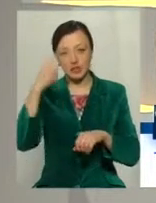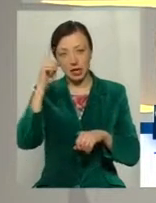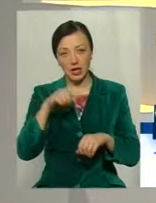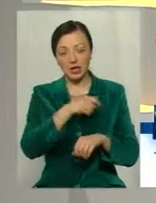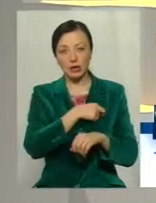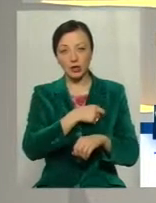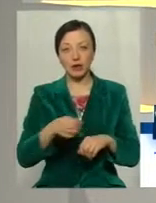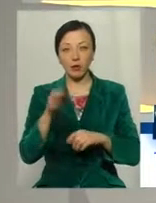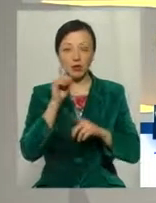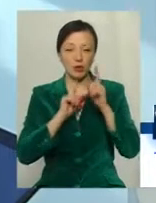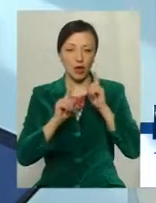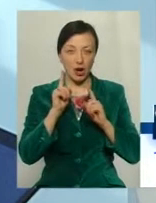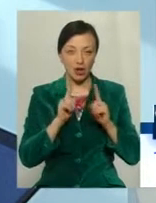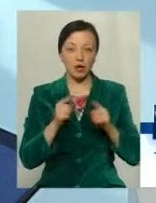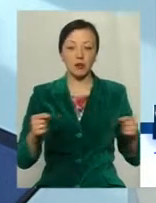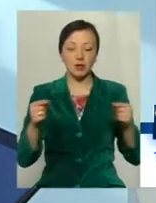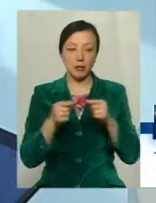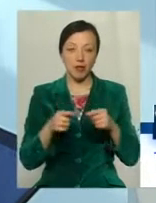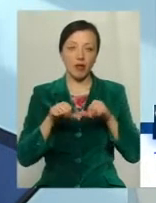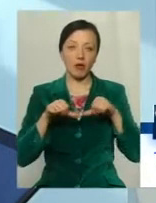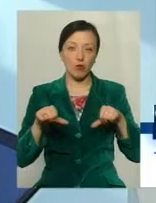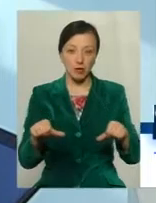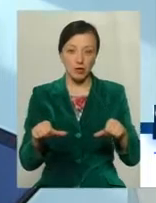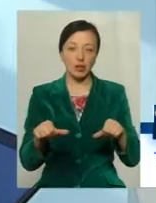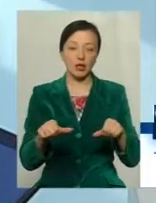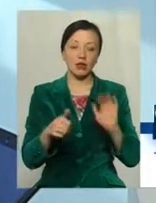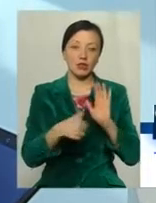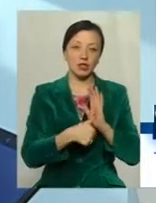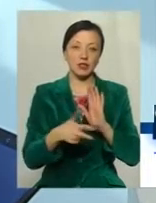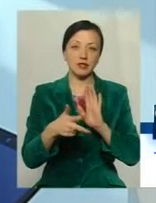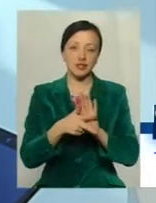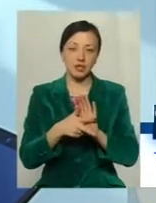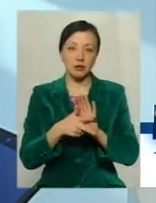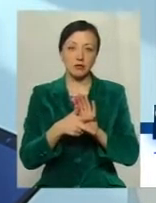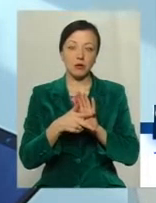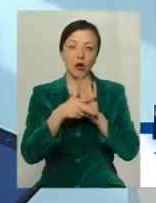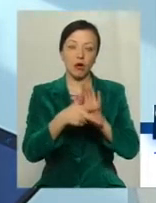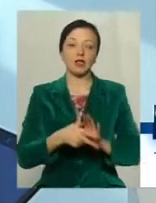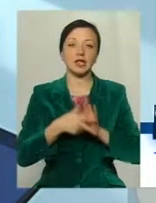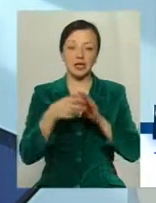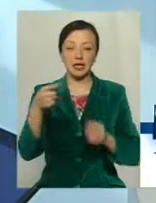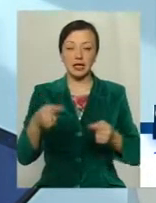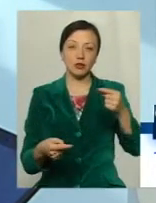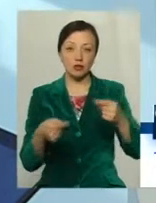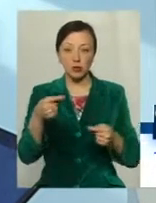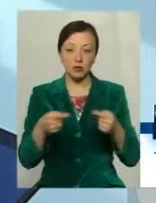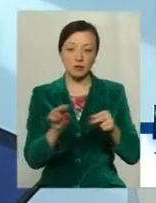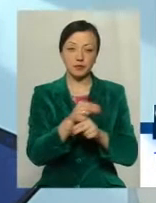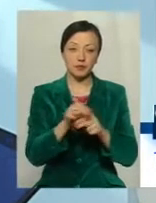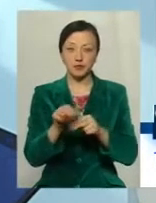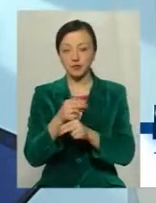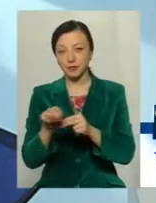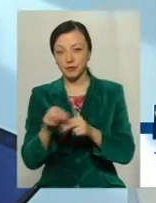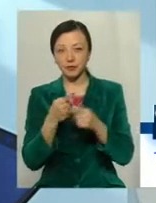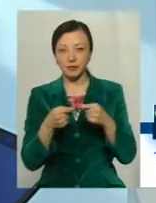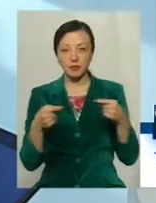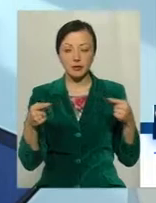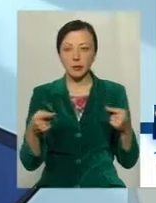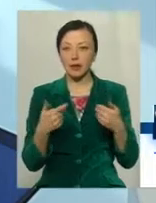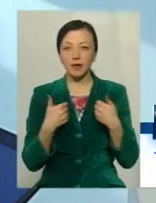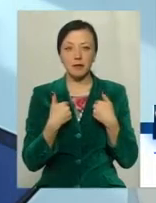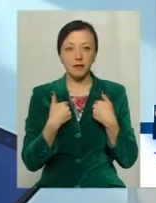той маленький бар'єр, який від імені людей, від імені області говорить, на що можна, на що не можна витрачати. І повірте мені,